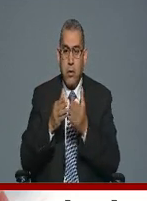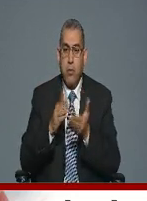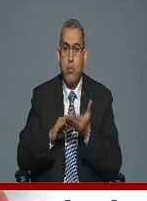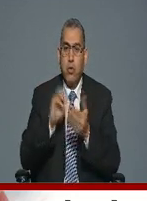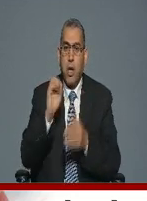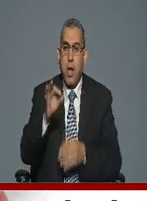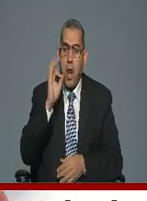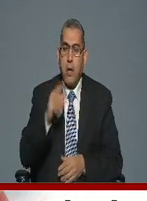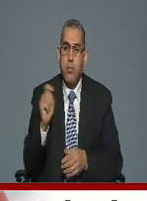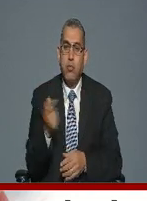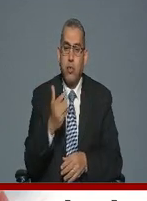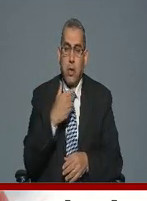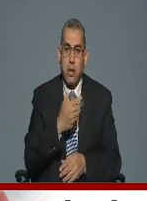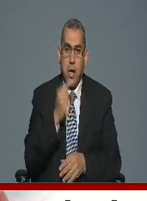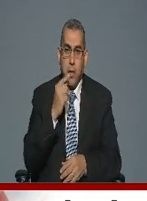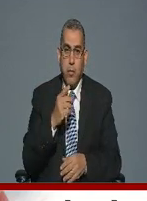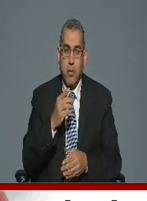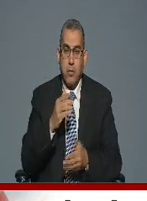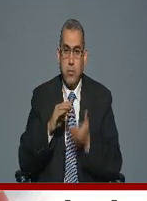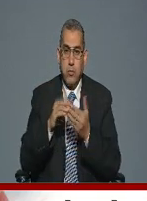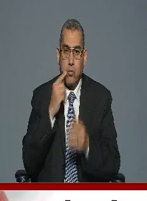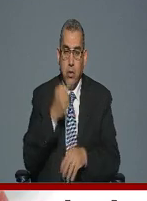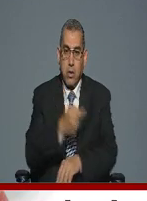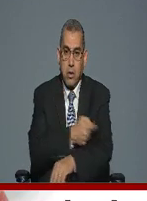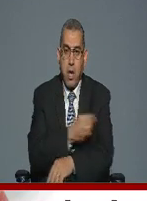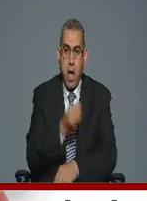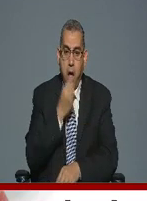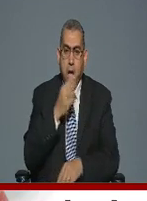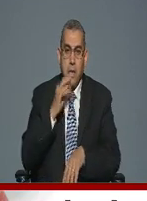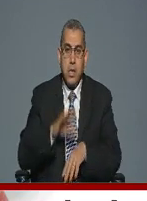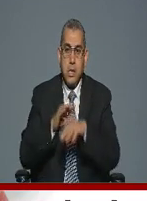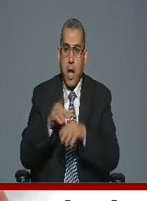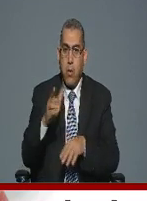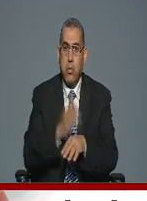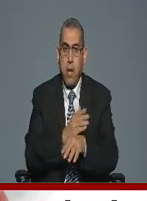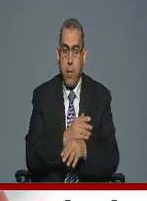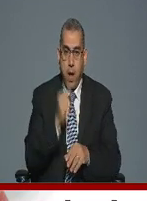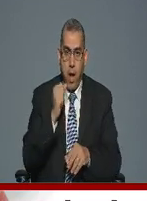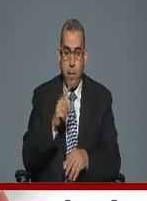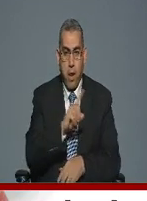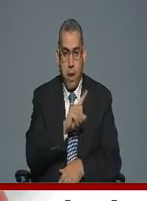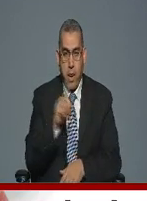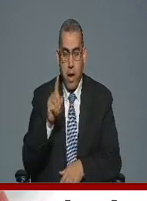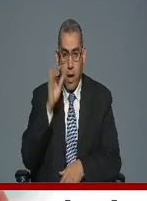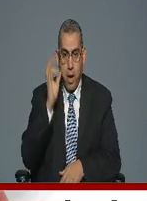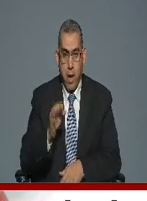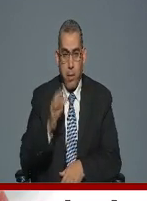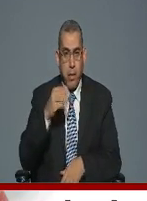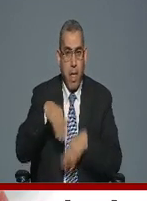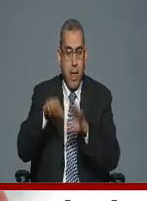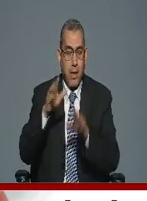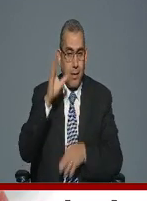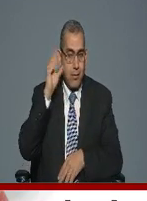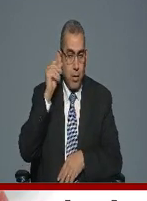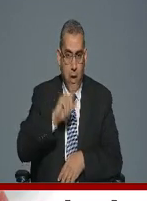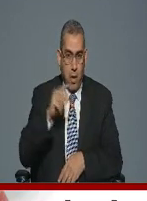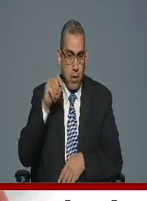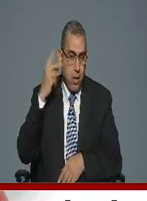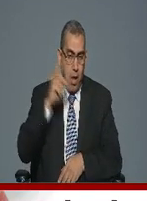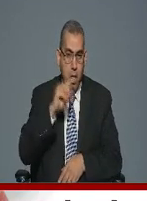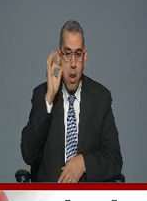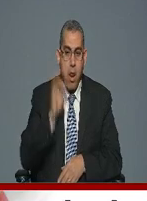هي المسار الأساسي لإيصال المساعدات الإنسانية، ولا يمكن التغاضي عنها ولا يمكن استبدالها